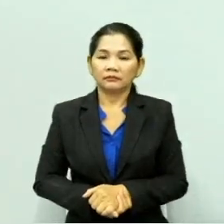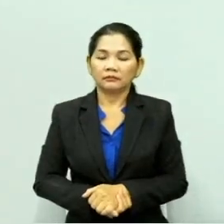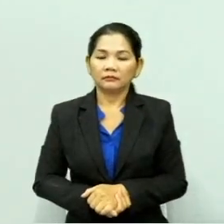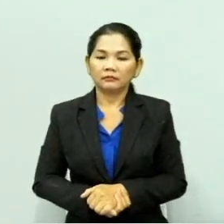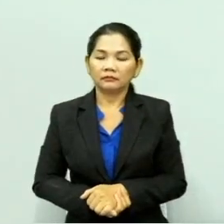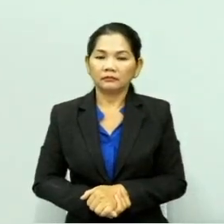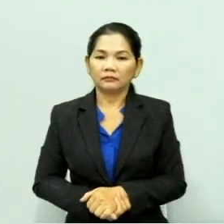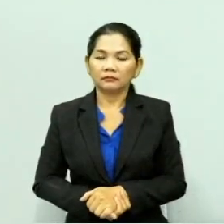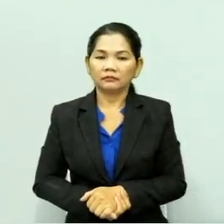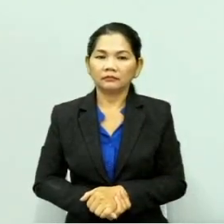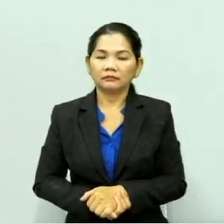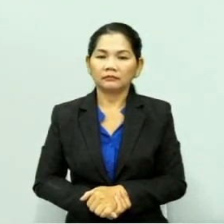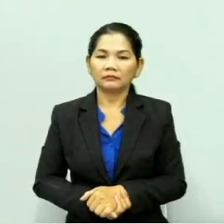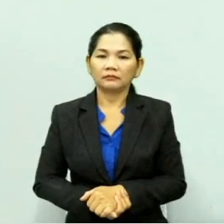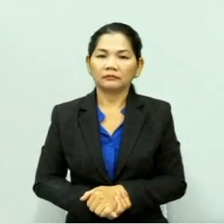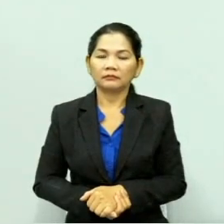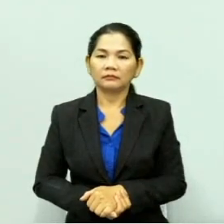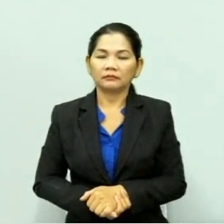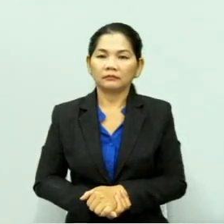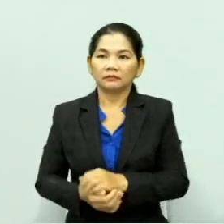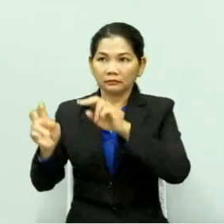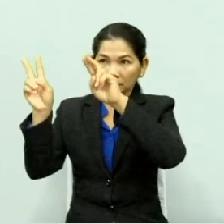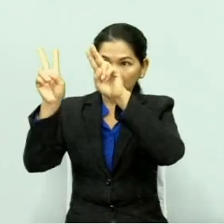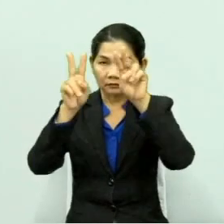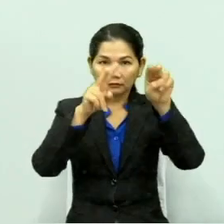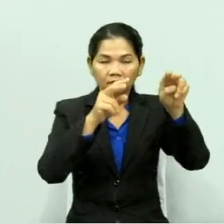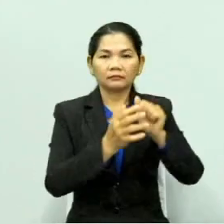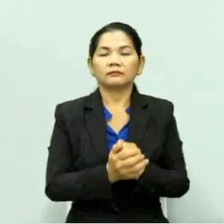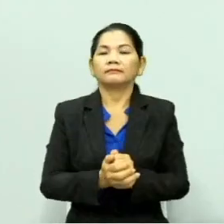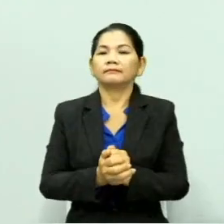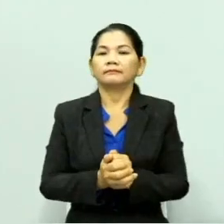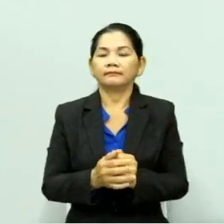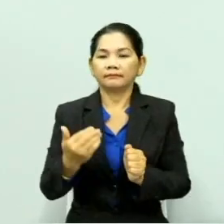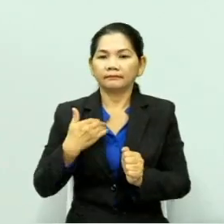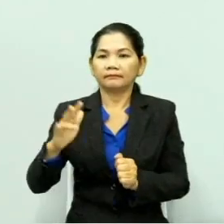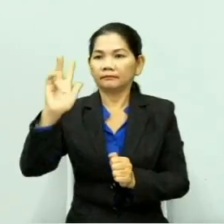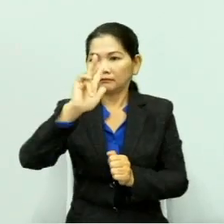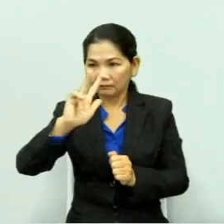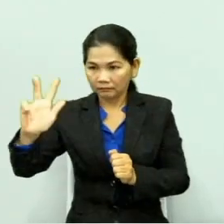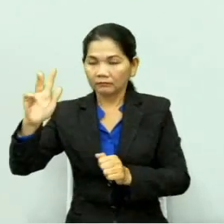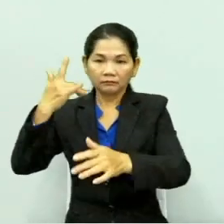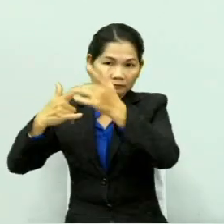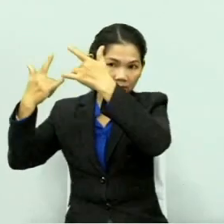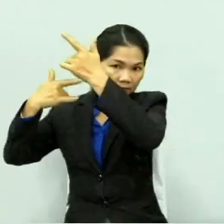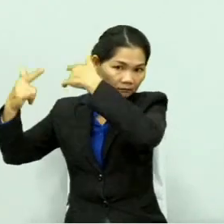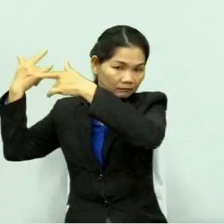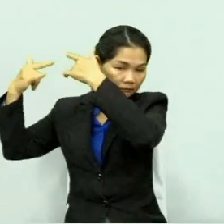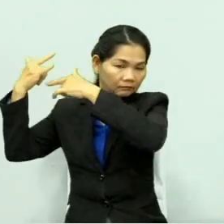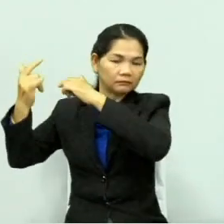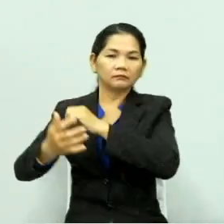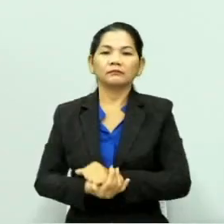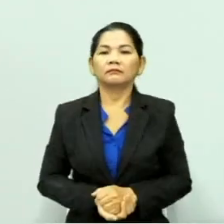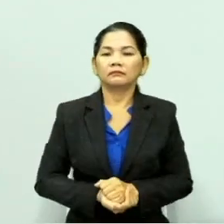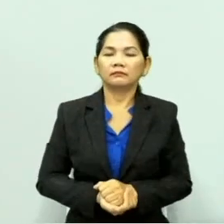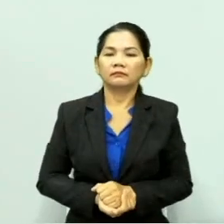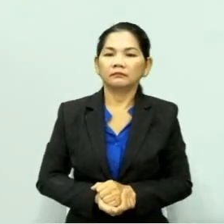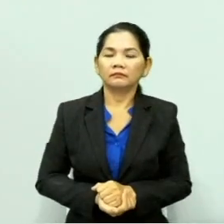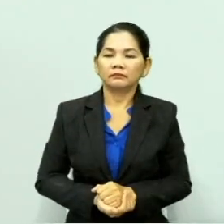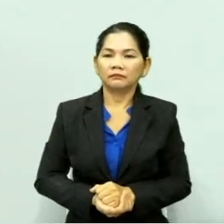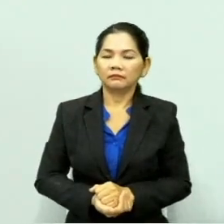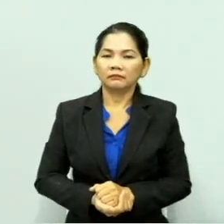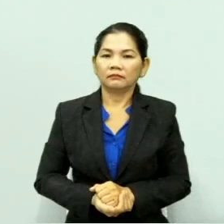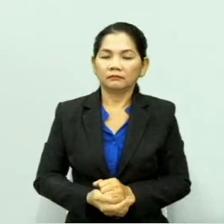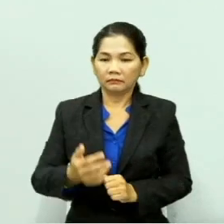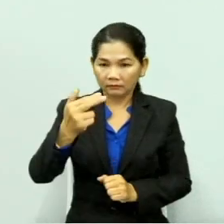tìm chó nữa chà chà còn lại tìm chó đà chía pra sát bộ ràn chàm chẳng cái xua thang còn lại